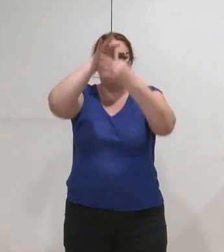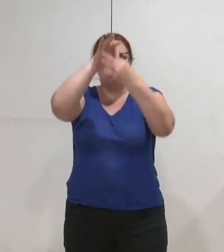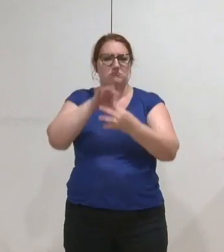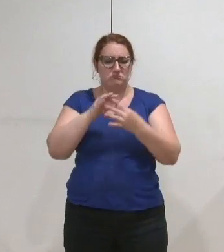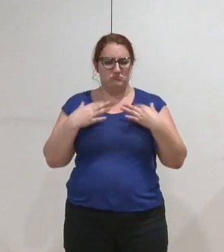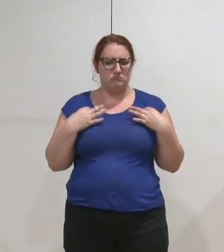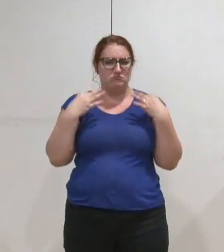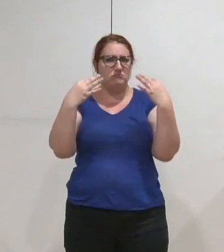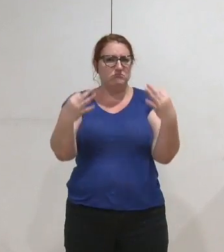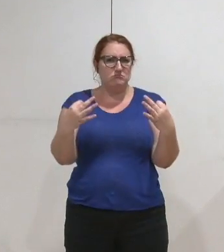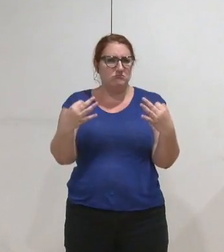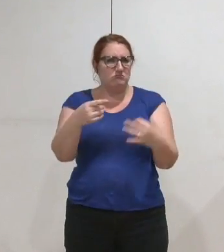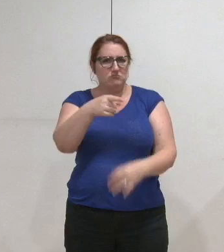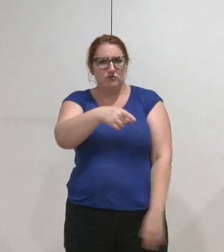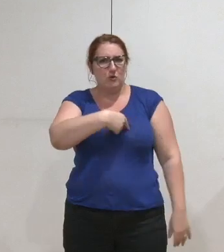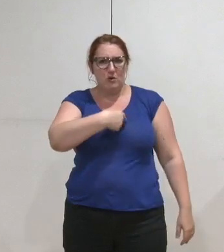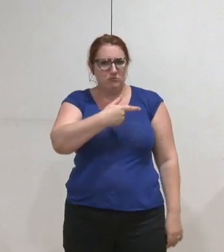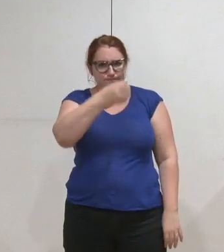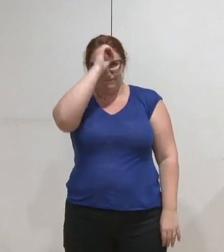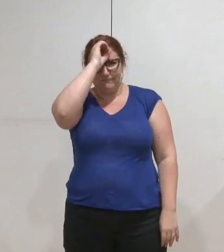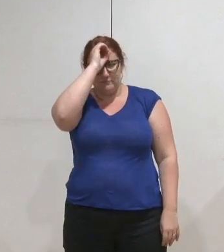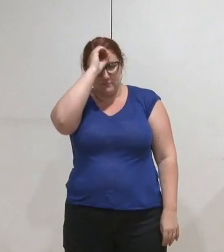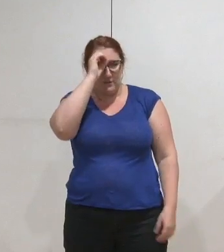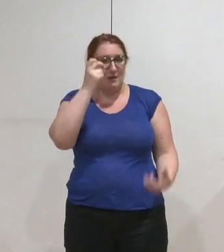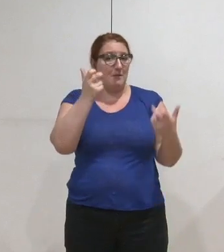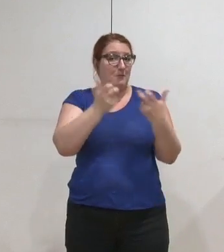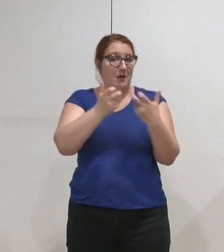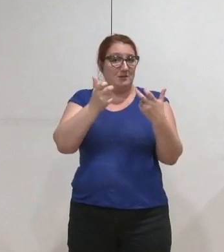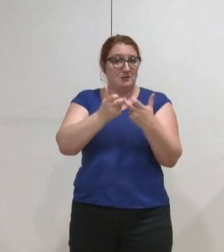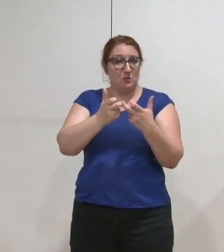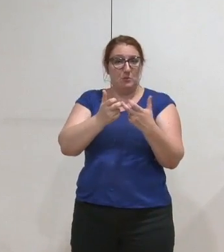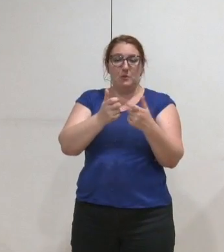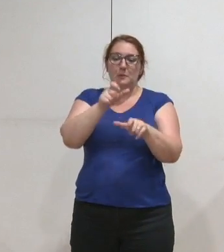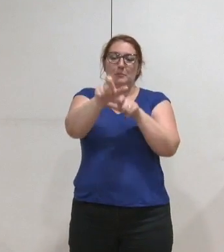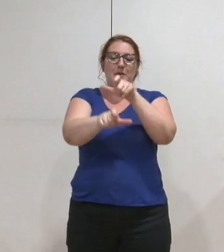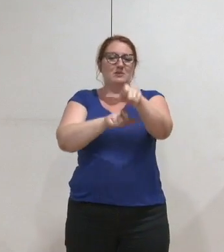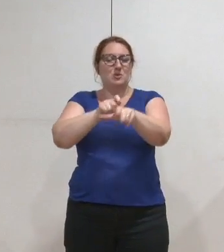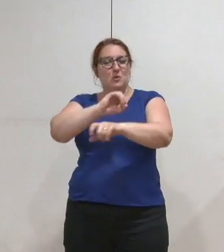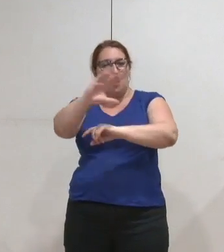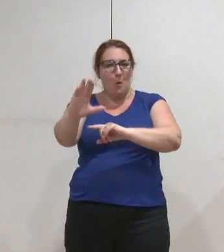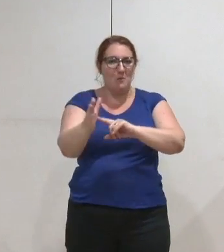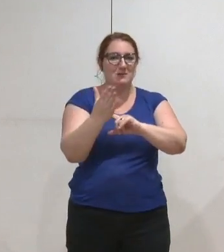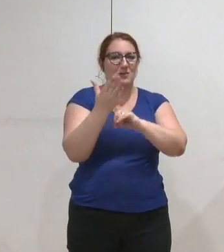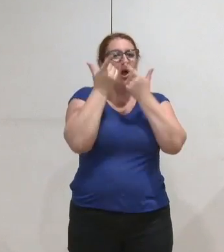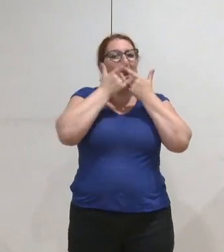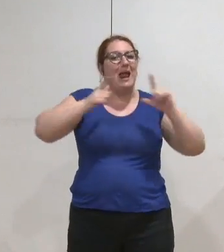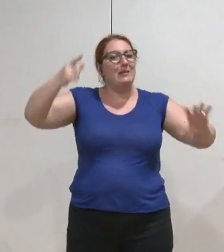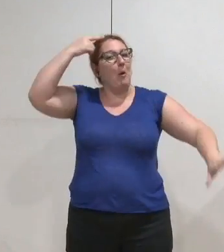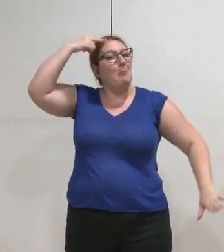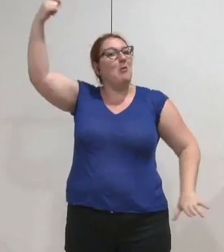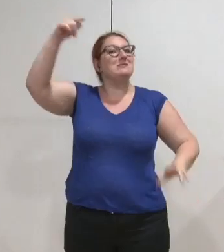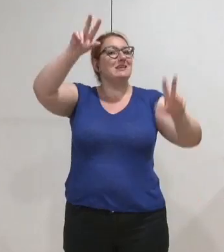n'avez pas je le note par exemple proposé au représentants de la libre pensée de signer cette